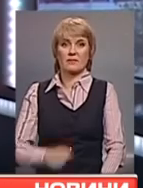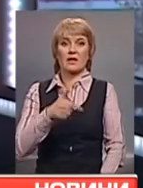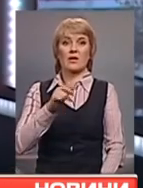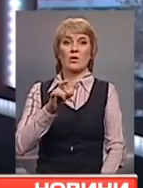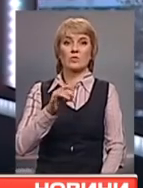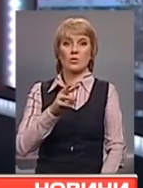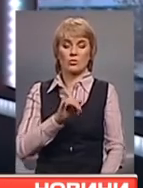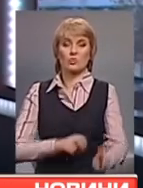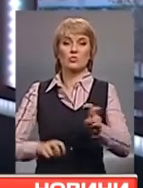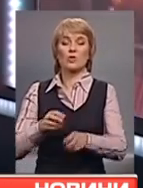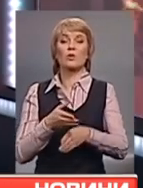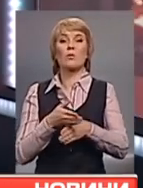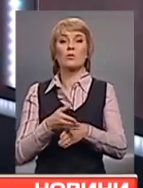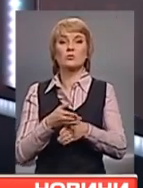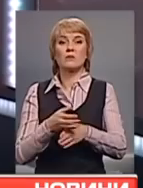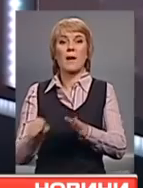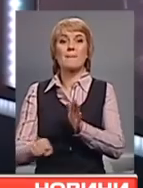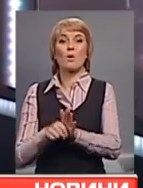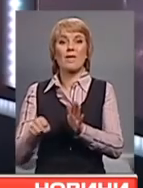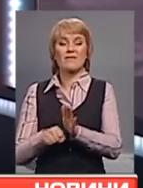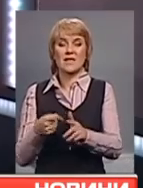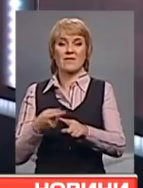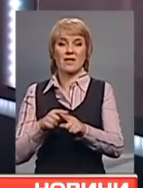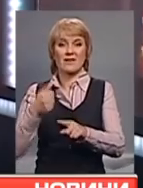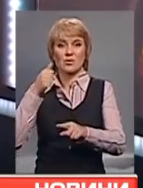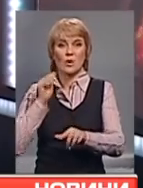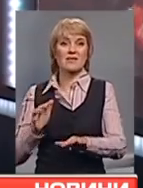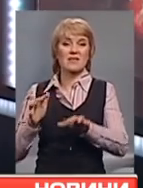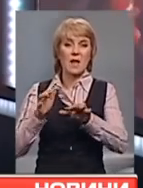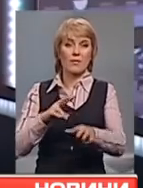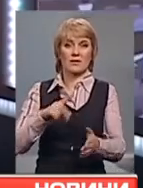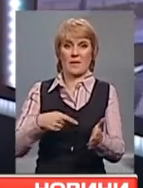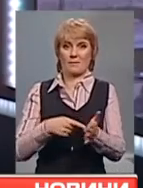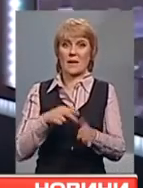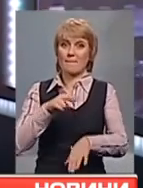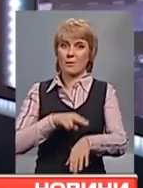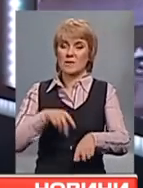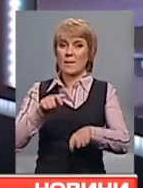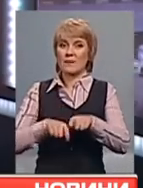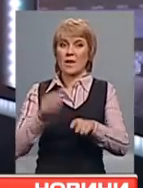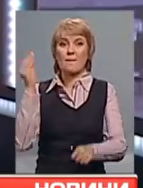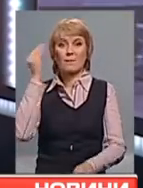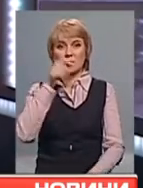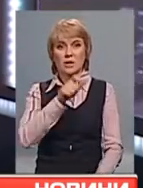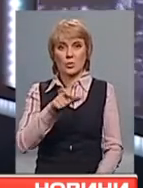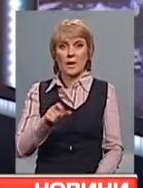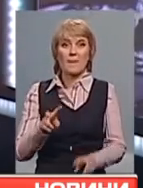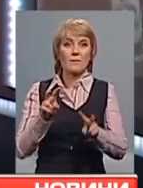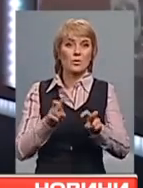У Грозному шукають пособників бойовиків, які вчора напали на місто. Поліція перевіряє підозрілих людей та прочісує